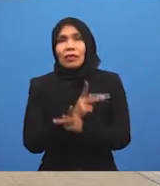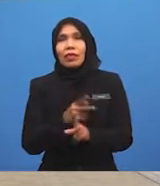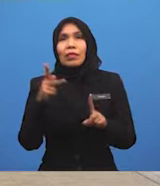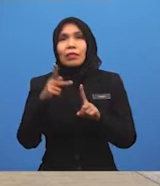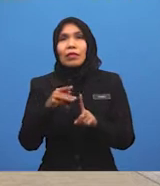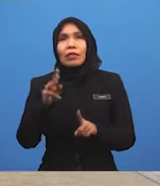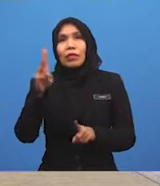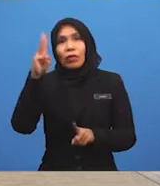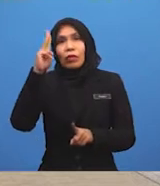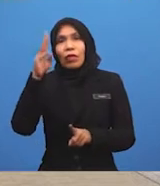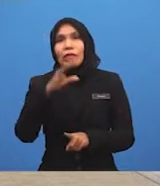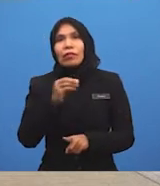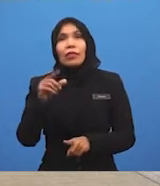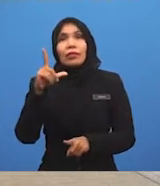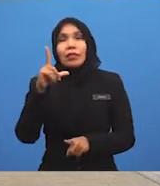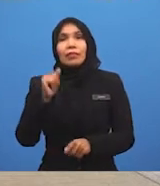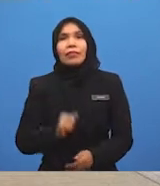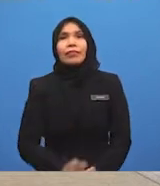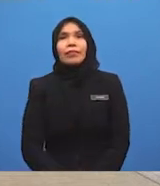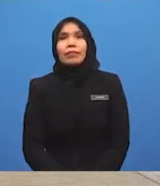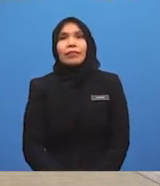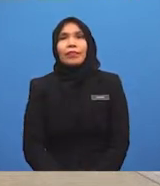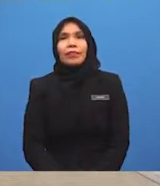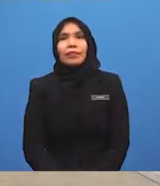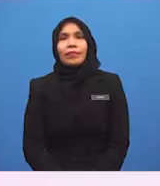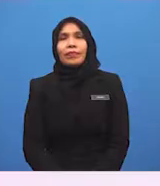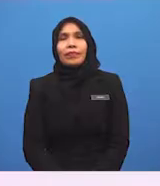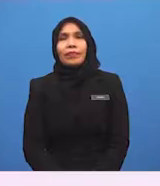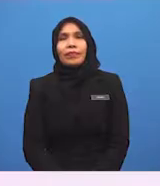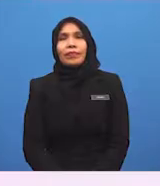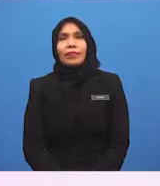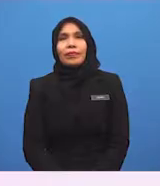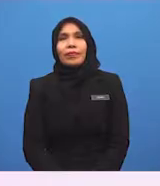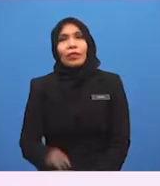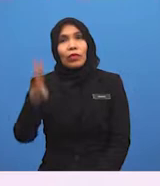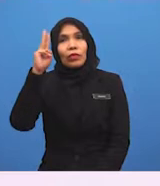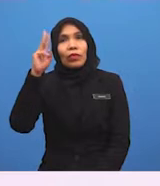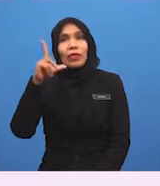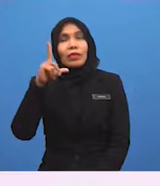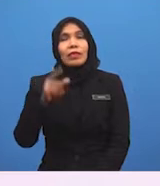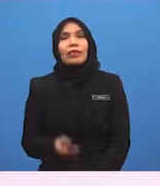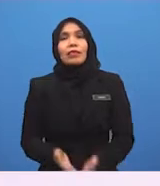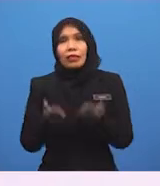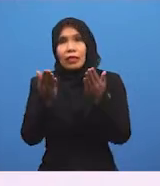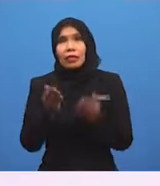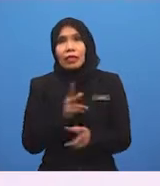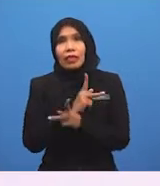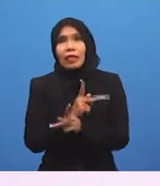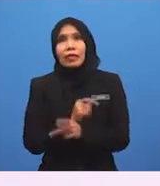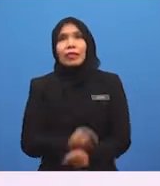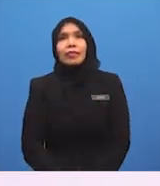Wan dan Ling atas perkongsian tadi. Wan, Ling, terima kasih ya.